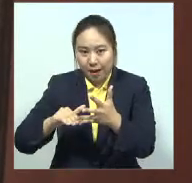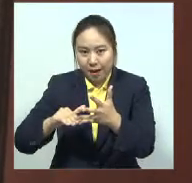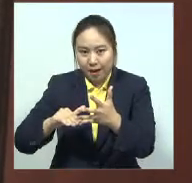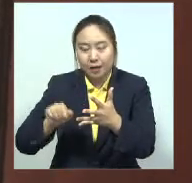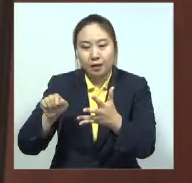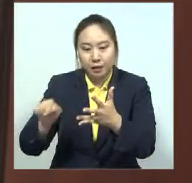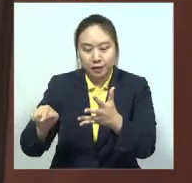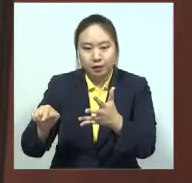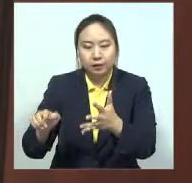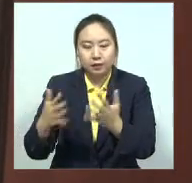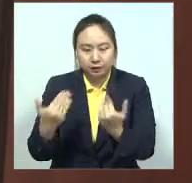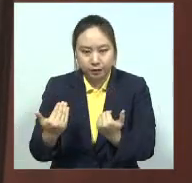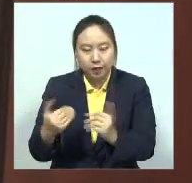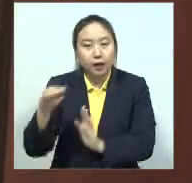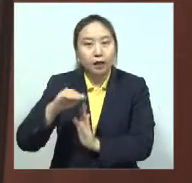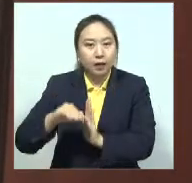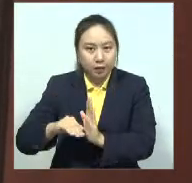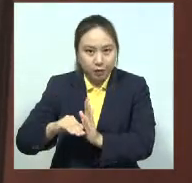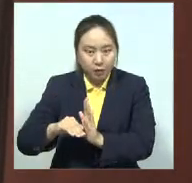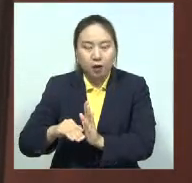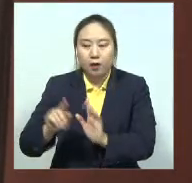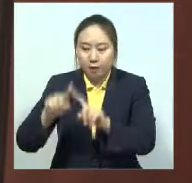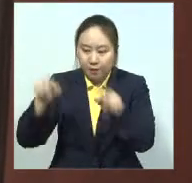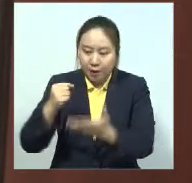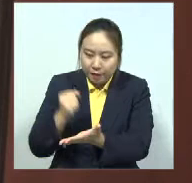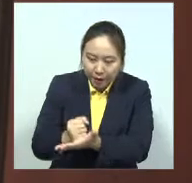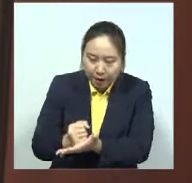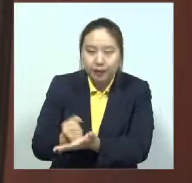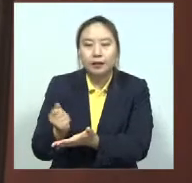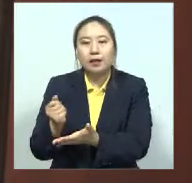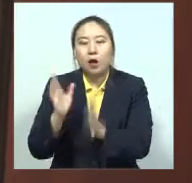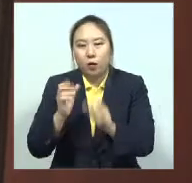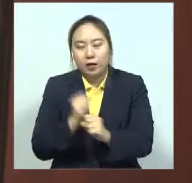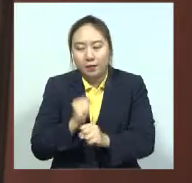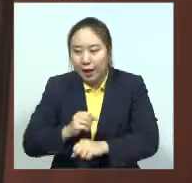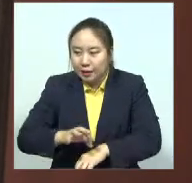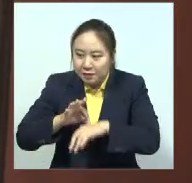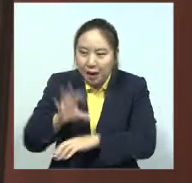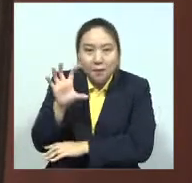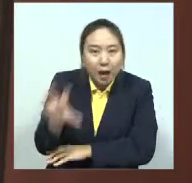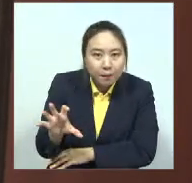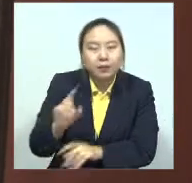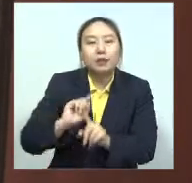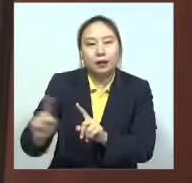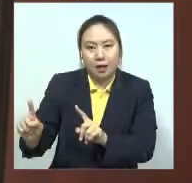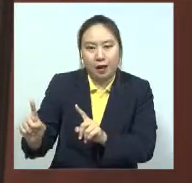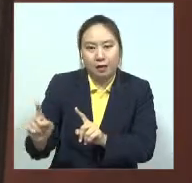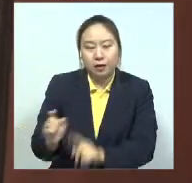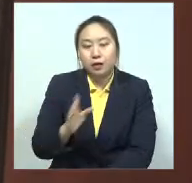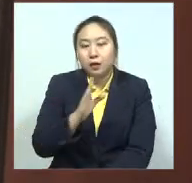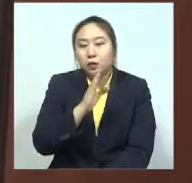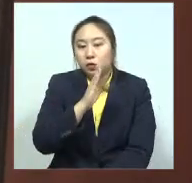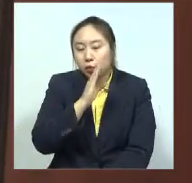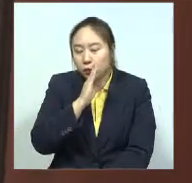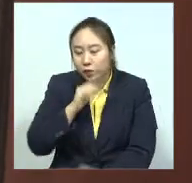อนไปขอออกหมายตั้งเจ้าพนักงานนะครับคดีบ้างอะไรบ้างเนี่ยถ้ามาถึงกรมเนี่ยเข